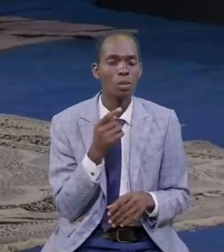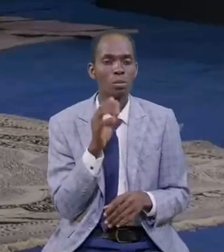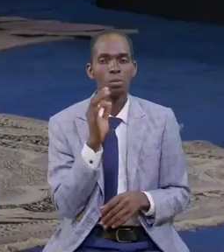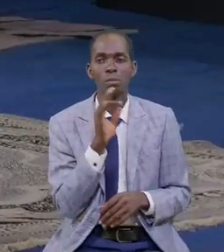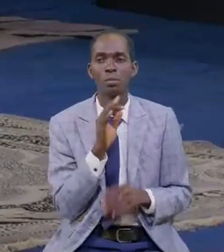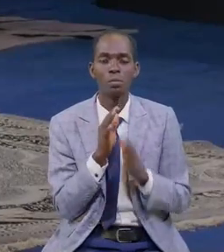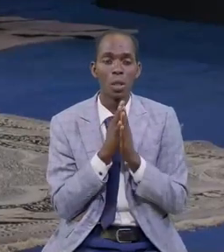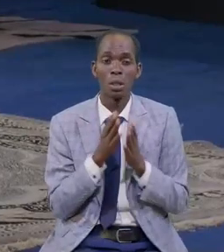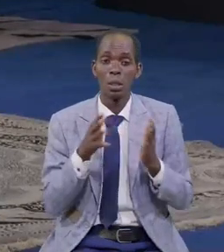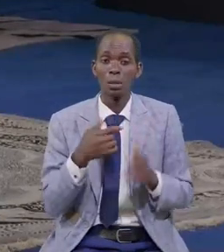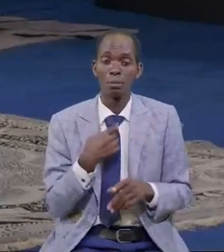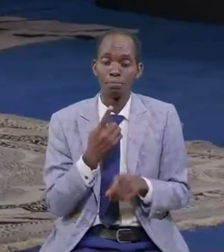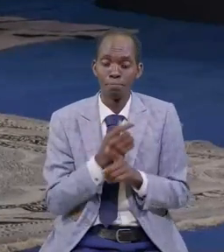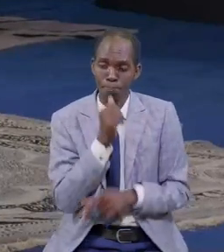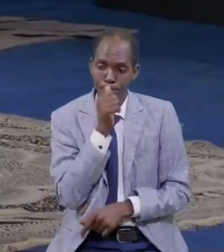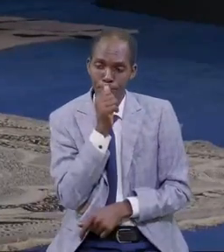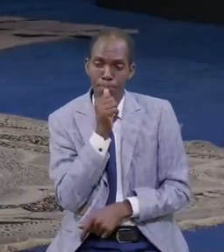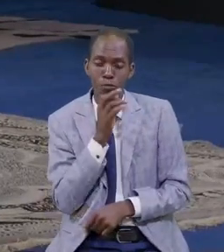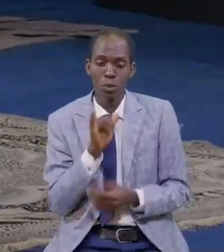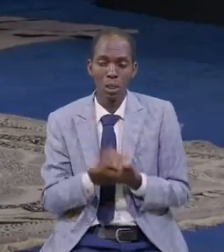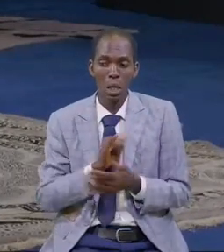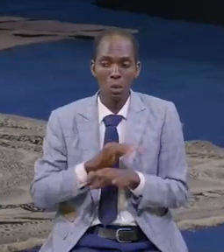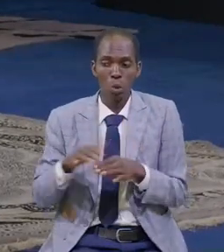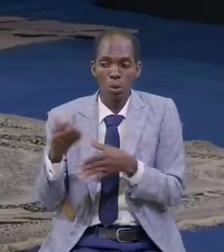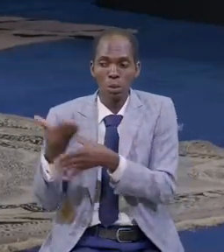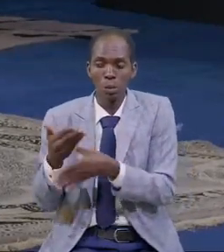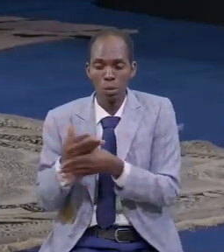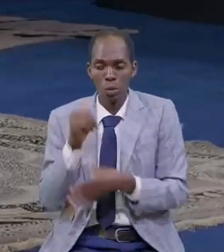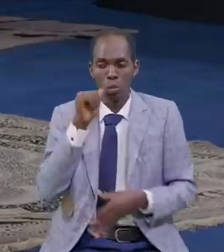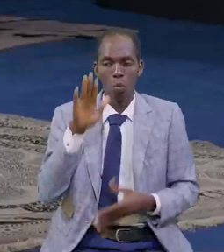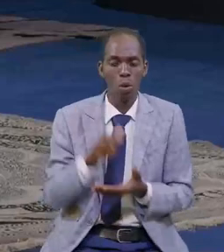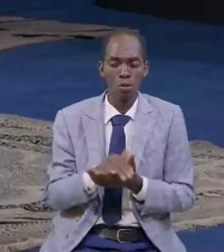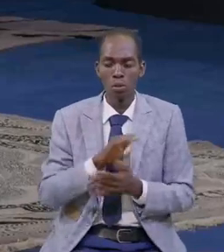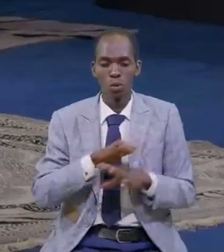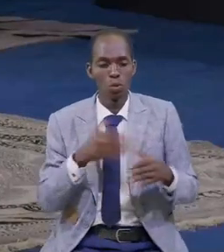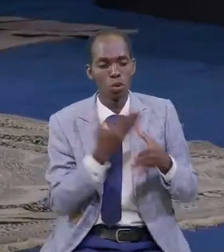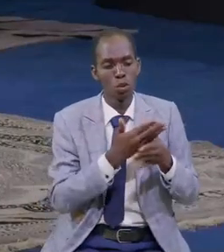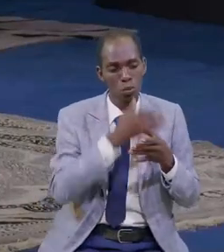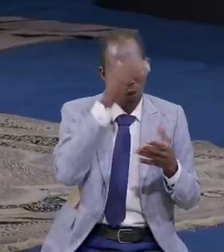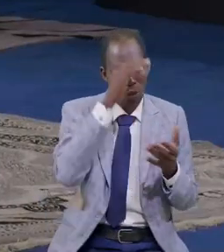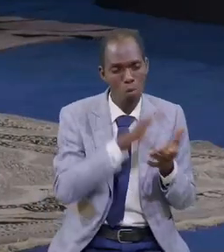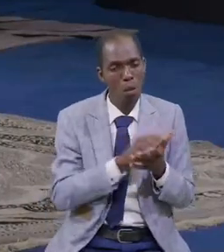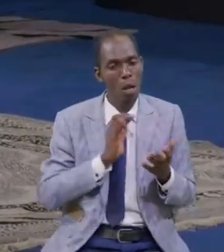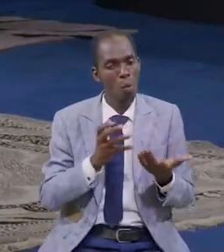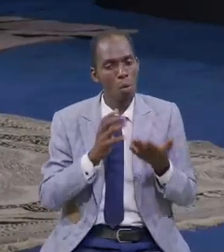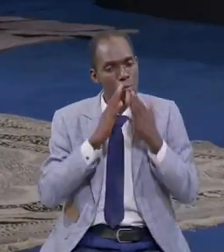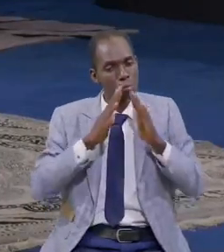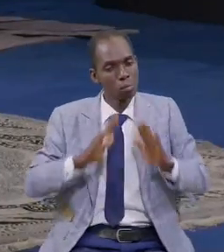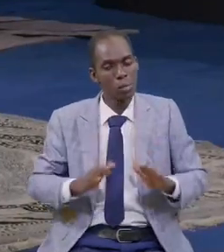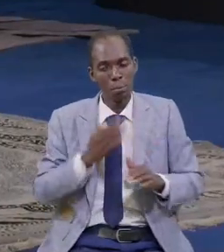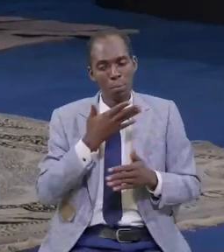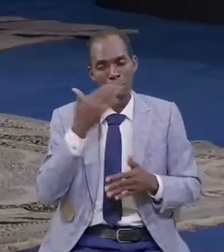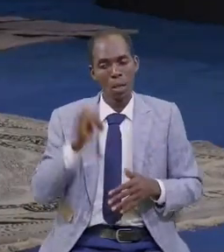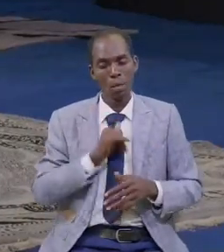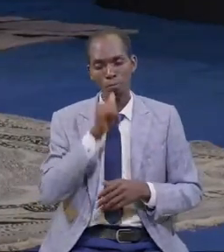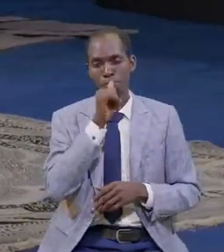je me taise pour que je ne le dérange pas pour que je ne la dérange pas afin qu'il ait la paix ce n'est pas cela mais